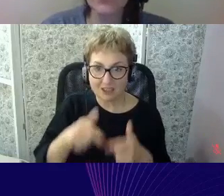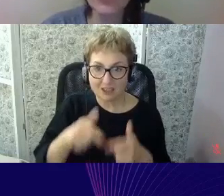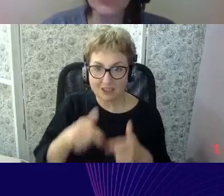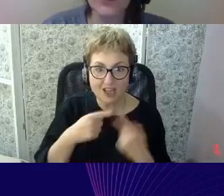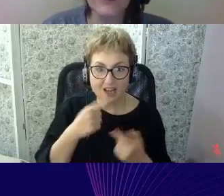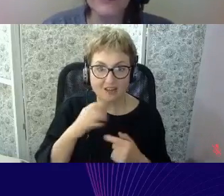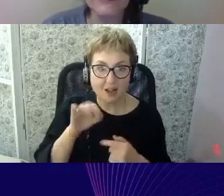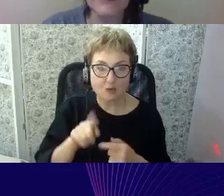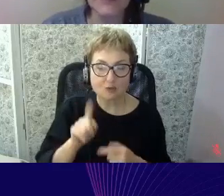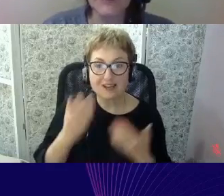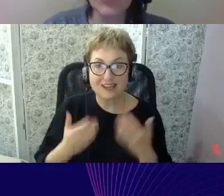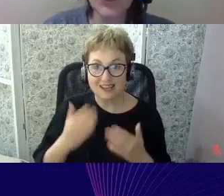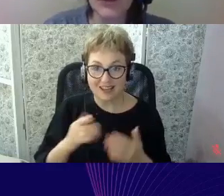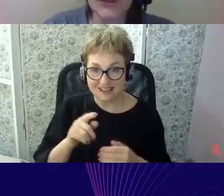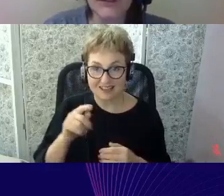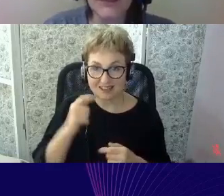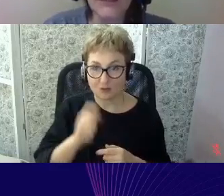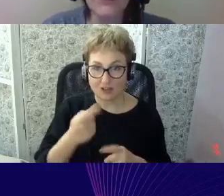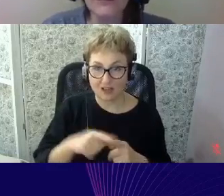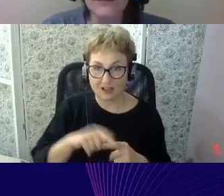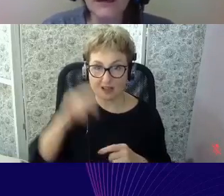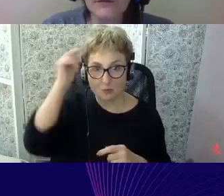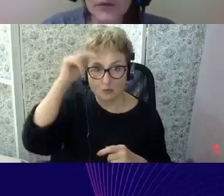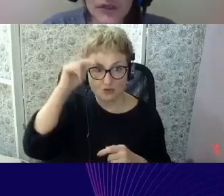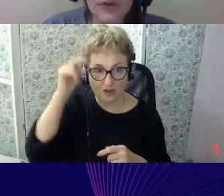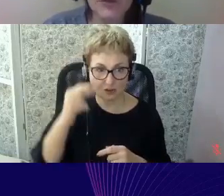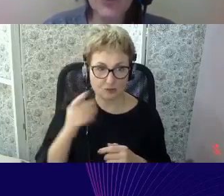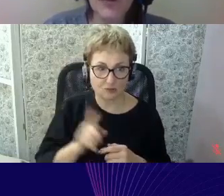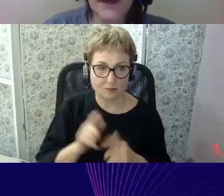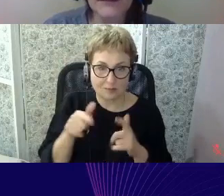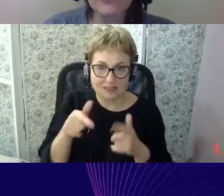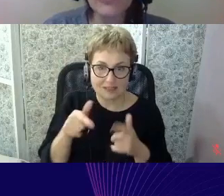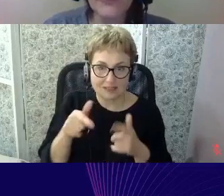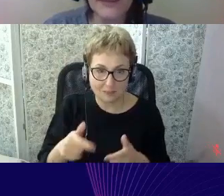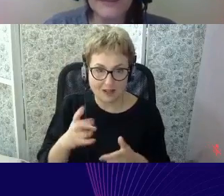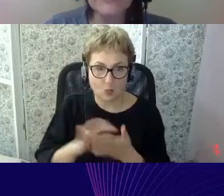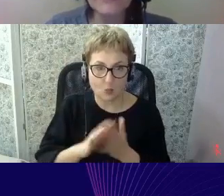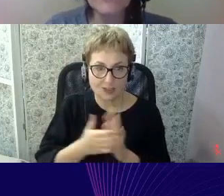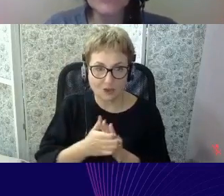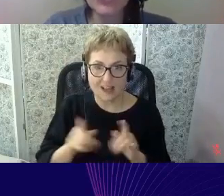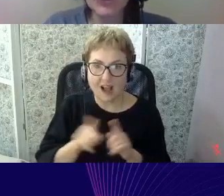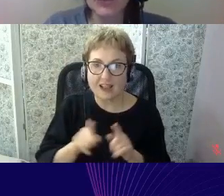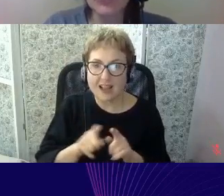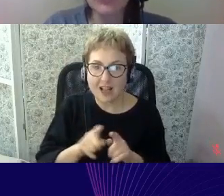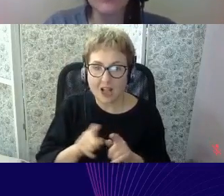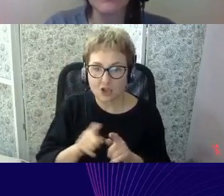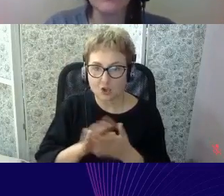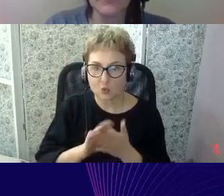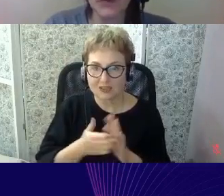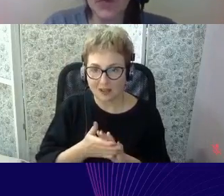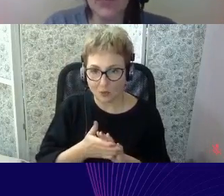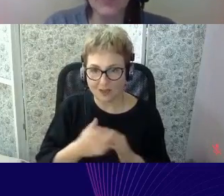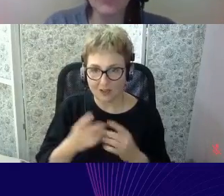говорит о том, что если данный обучающийся, ну скажем, поступает на условиях аналогичных